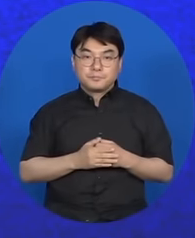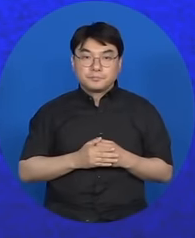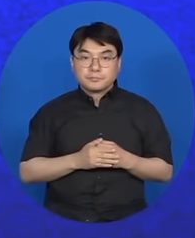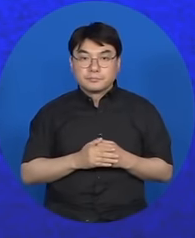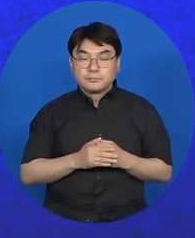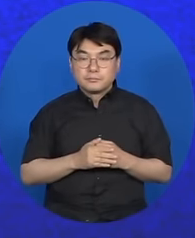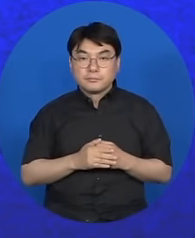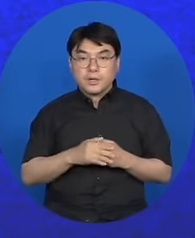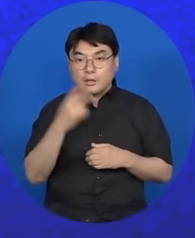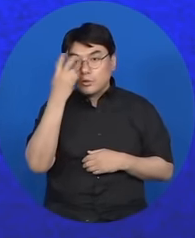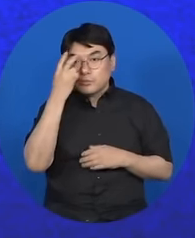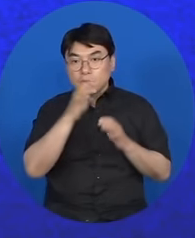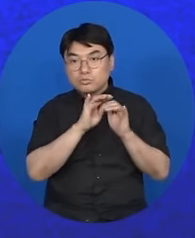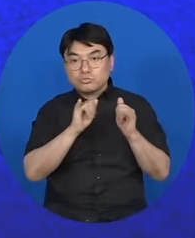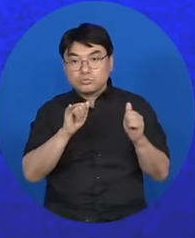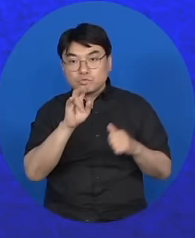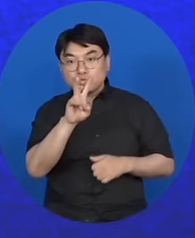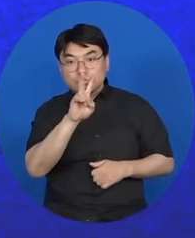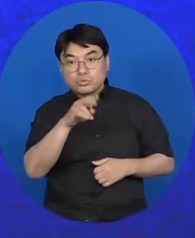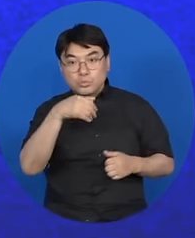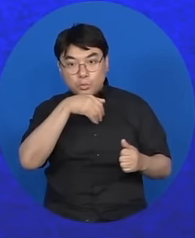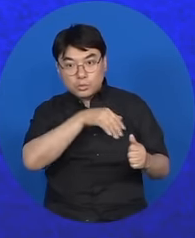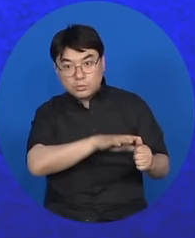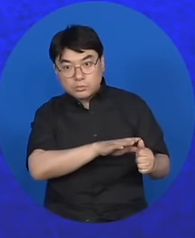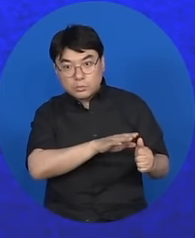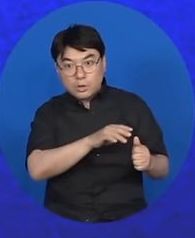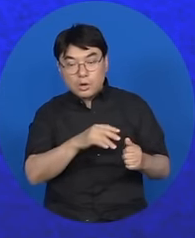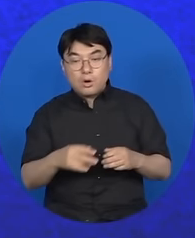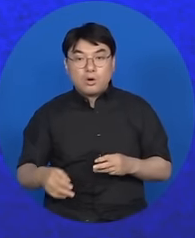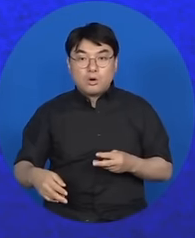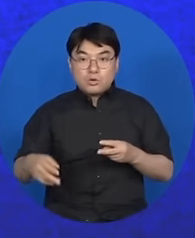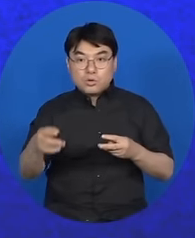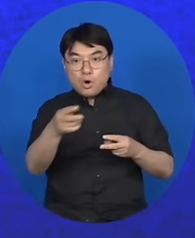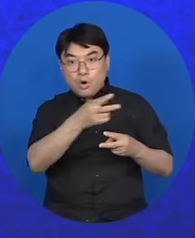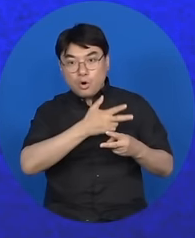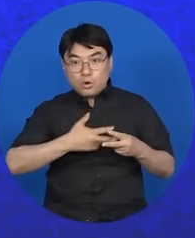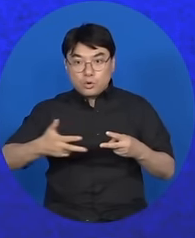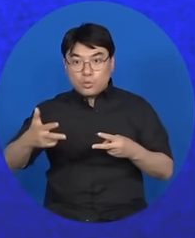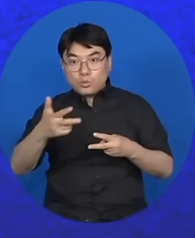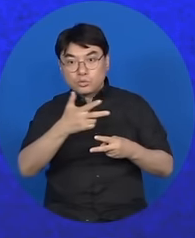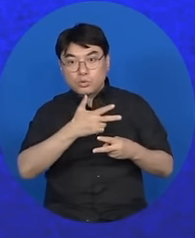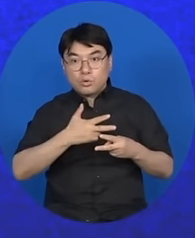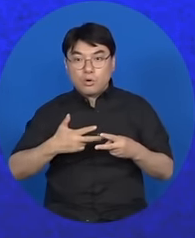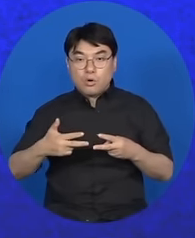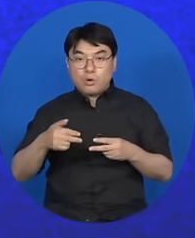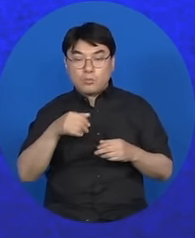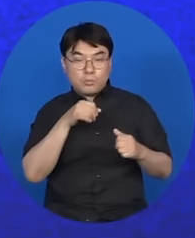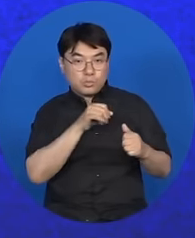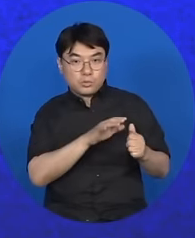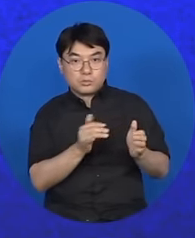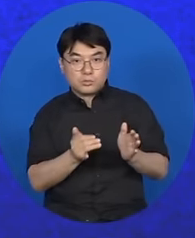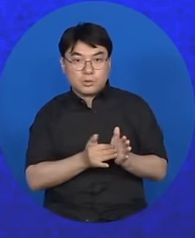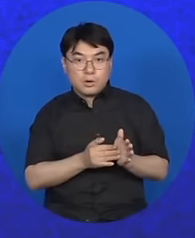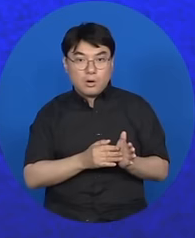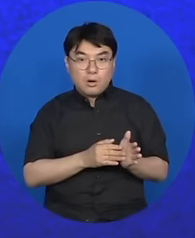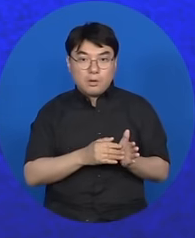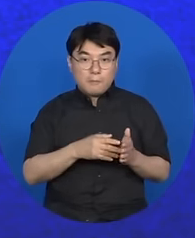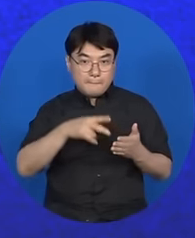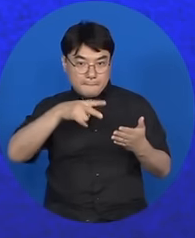정탐꾼 둘을 이 여리고성에 먼저 보냅니다. 정탐하러 보낸 거예요. 근데 여러분 그 말씀을 가만히